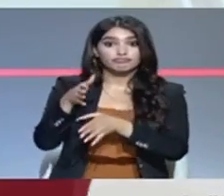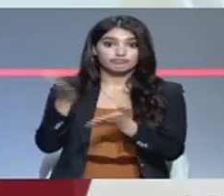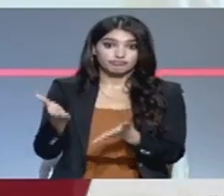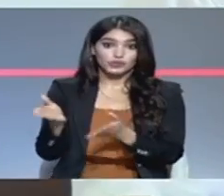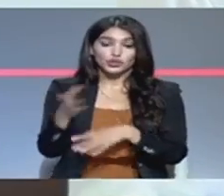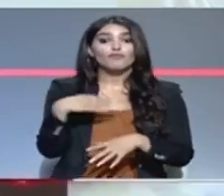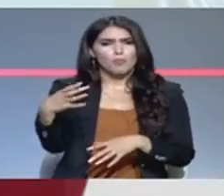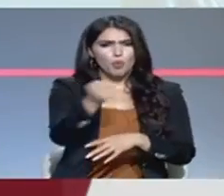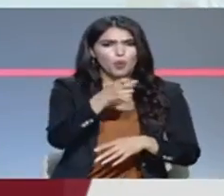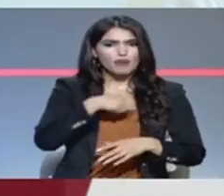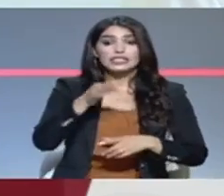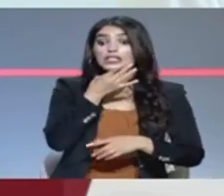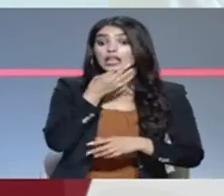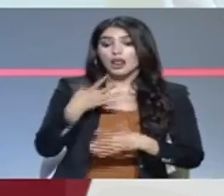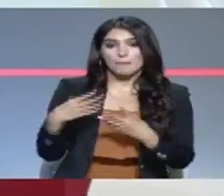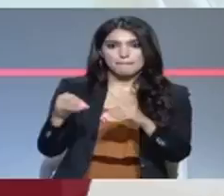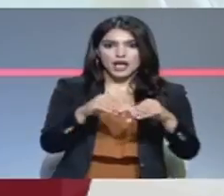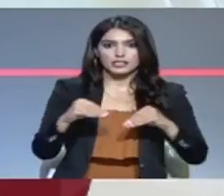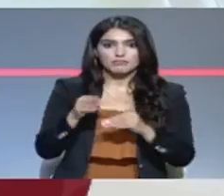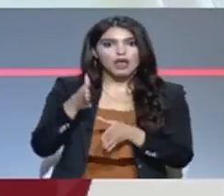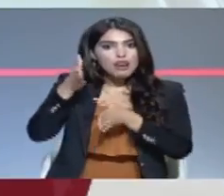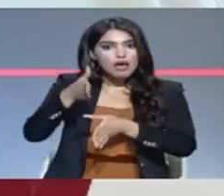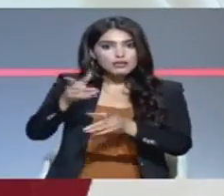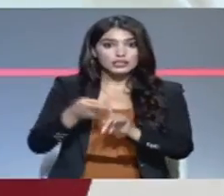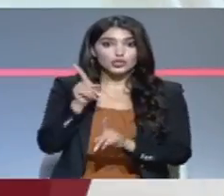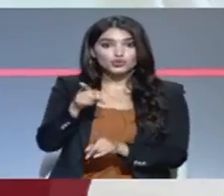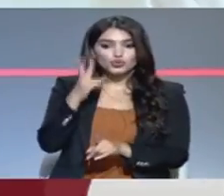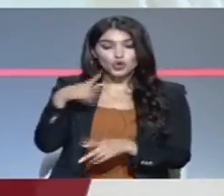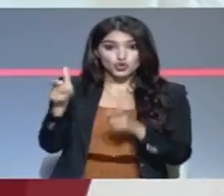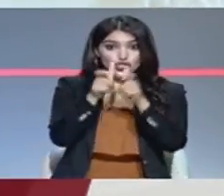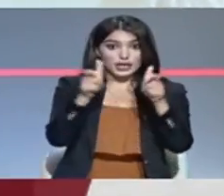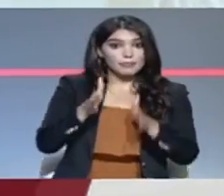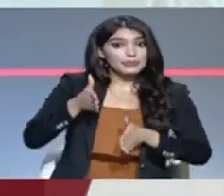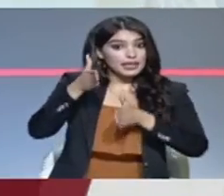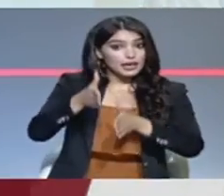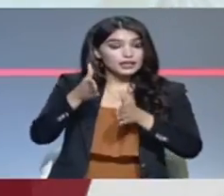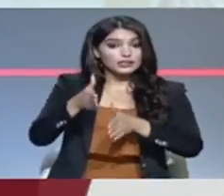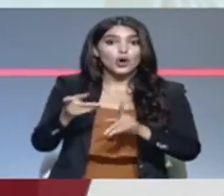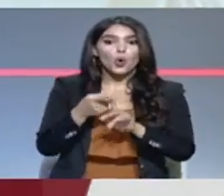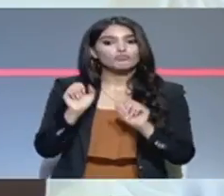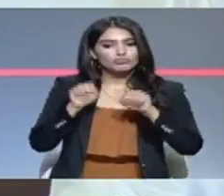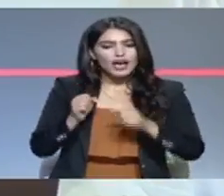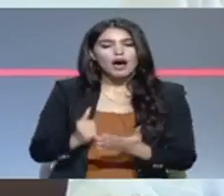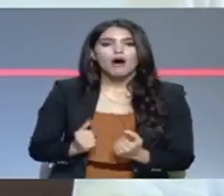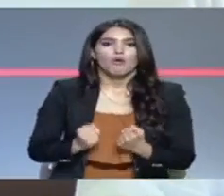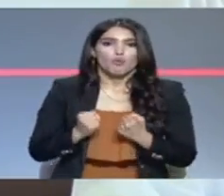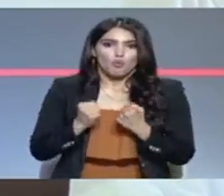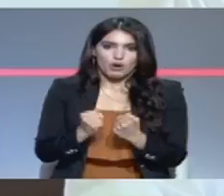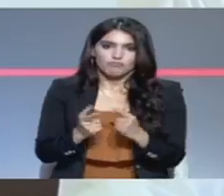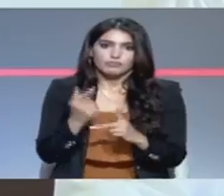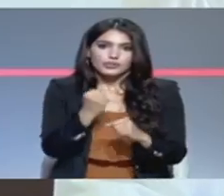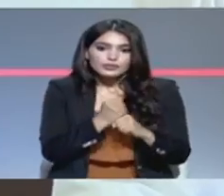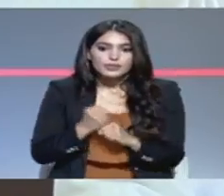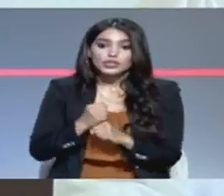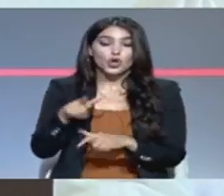ثم انتهاك كبير للملك العمومي الحديدي. الشركة قاعدة قائمة بواجبها وأكثر بالإمكانيات الموجودة. السلطة ما